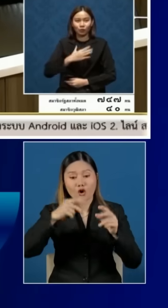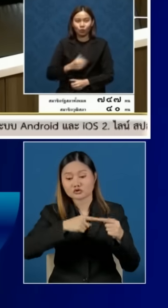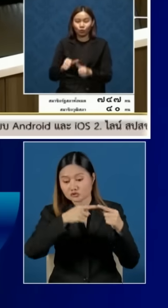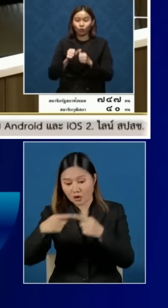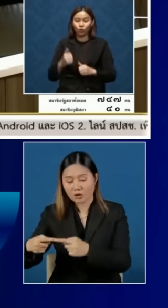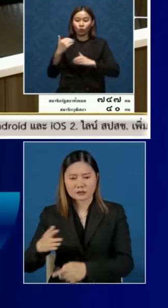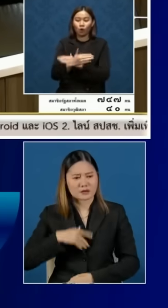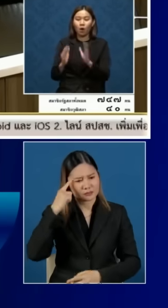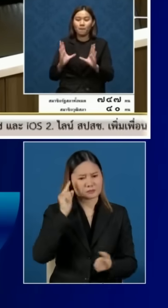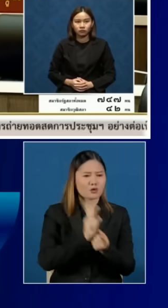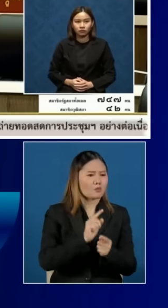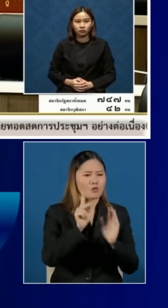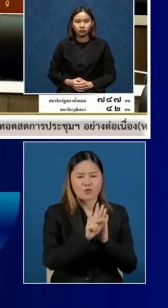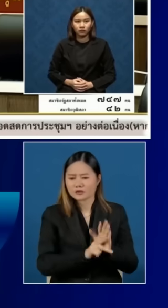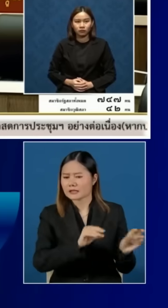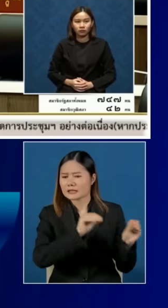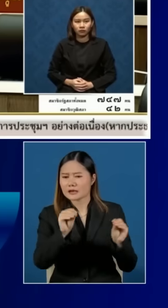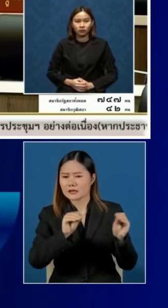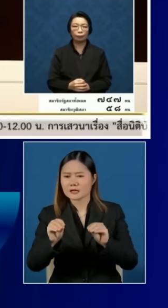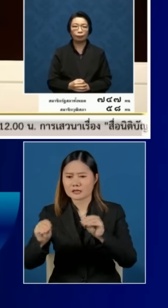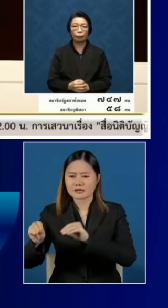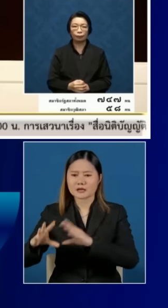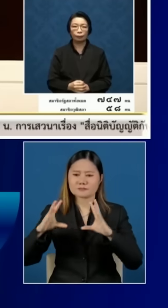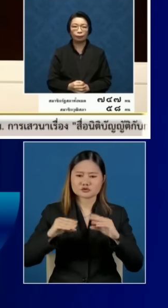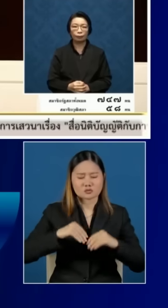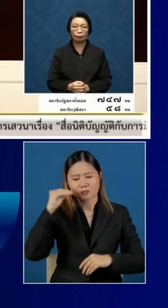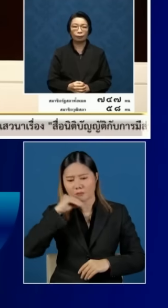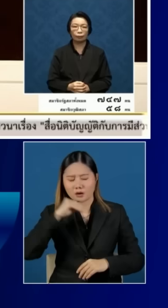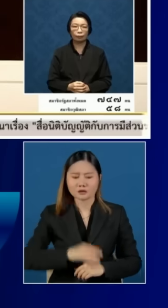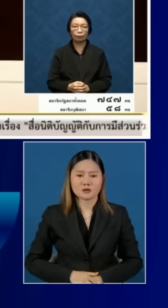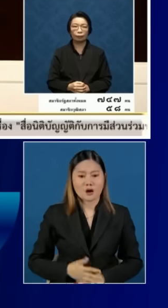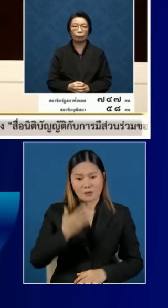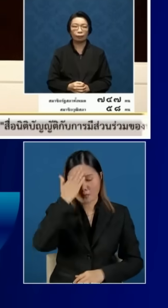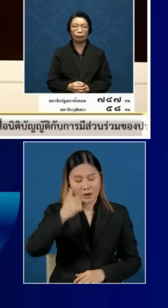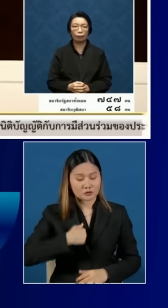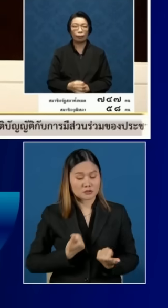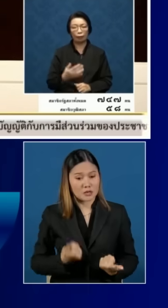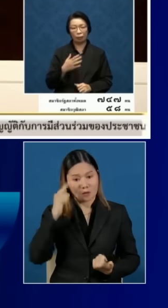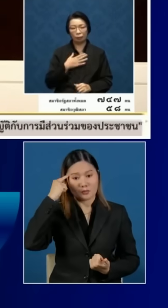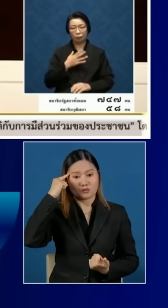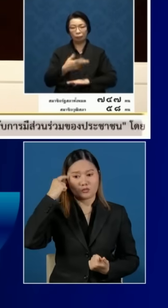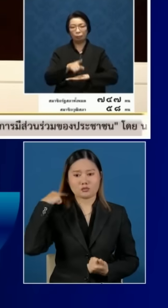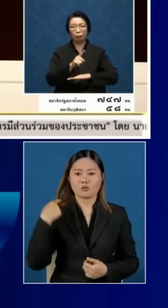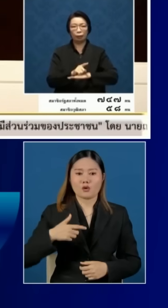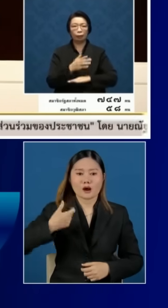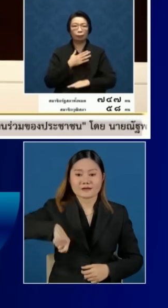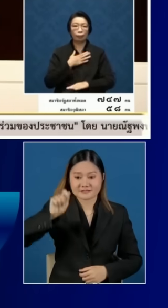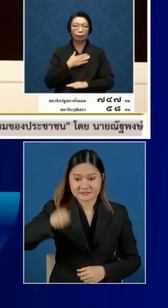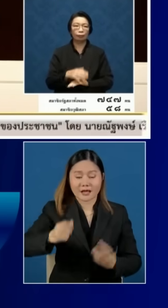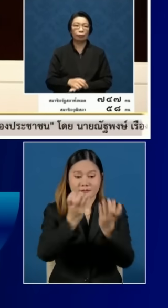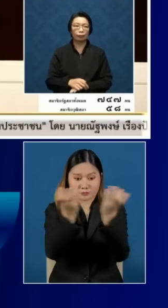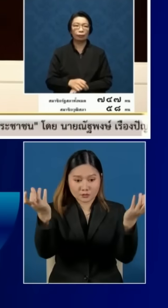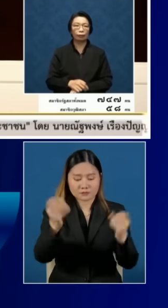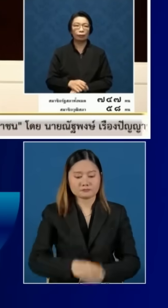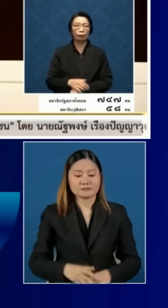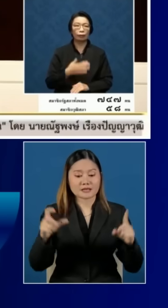จะได้ไม่ต้องมาเจอเงื่อนไขของการเลื่อนการประชุมต่อไปซึ่งเราก็ไม่รู้นะครับว่าศาลรัฐธรรมนูญนะครับจะมี